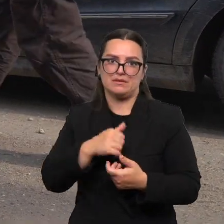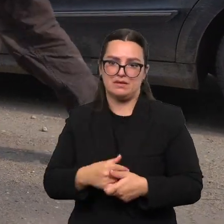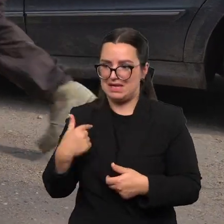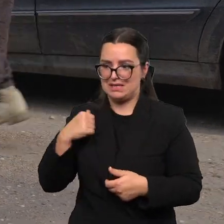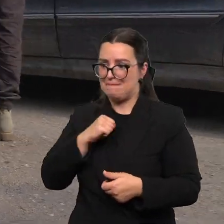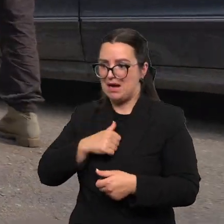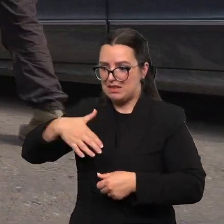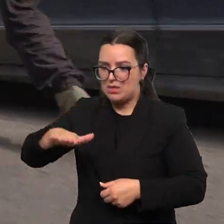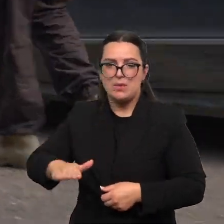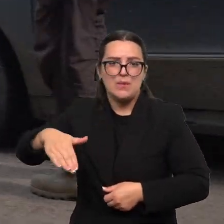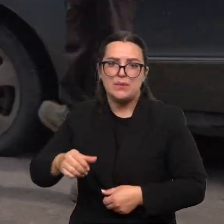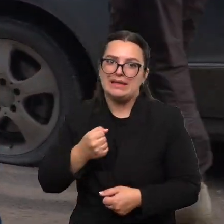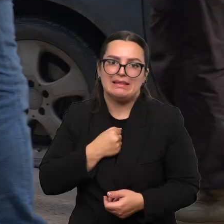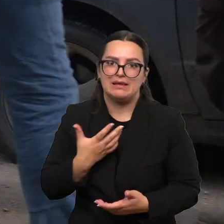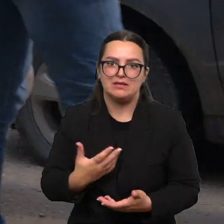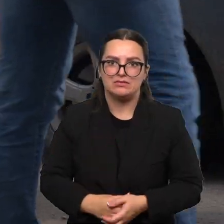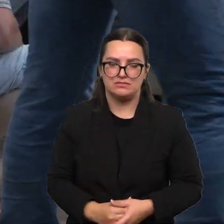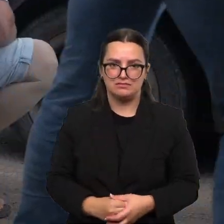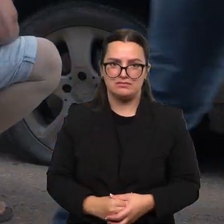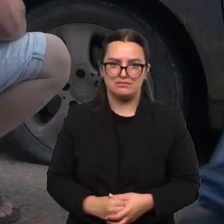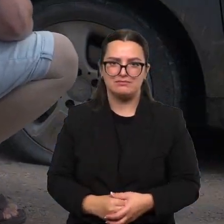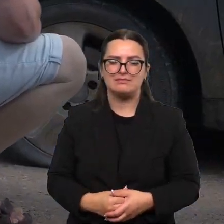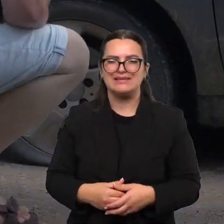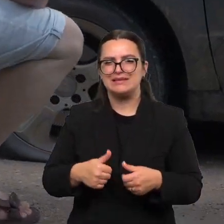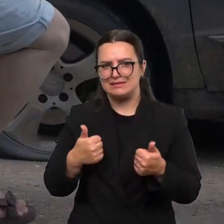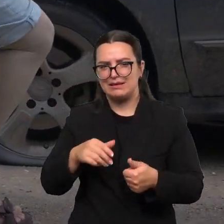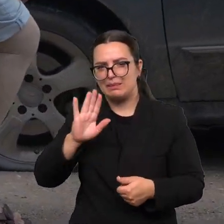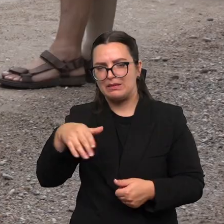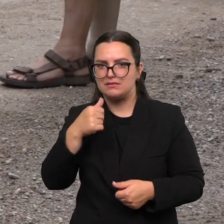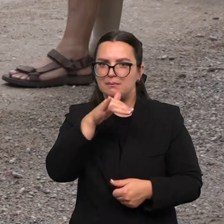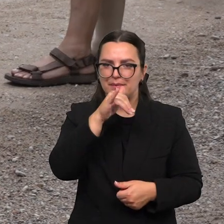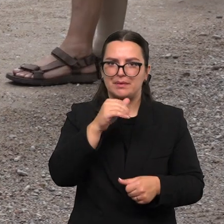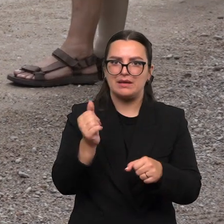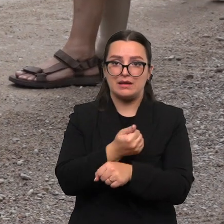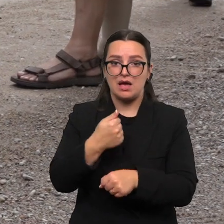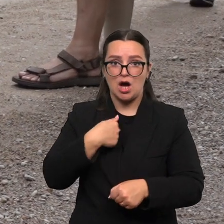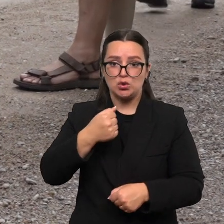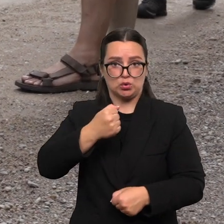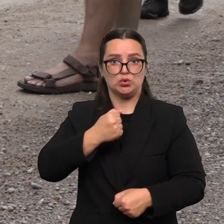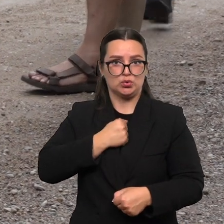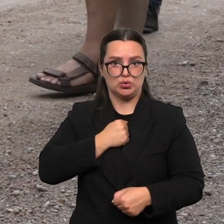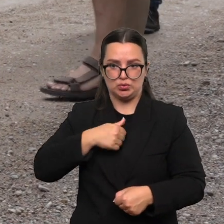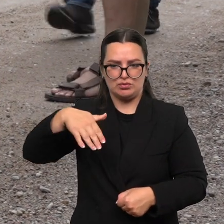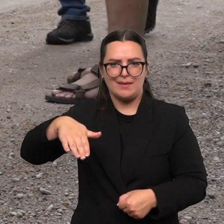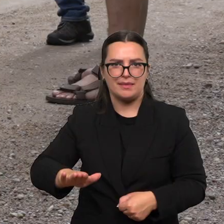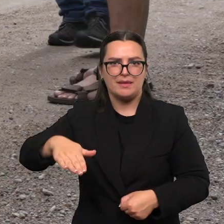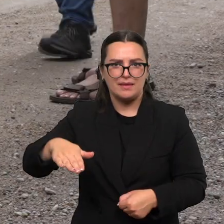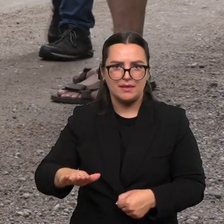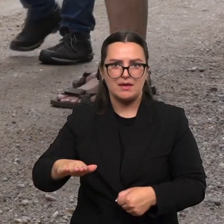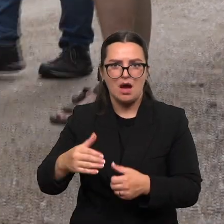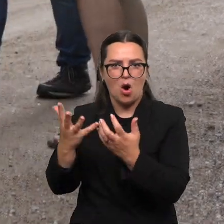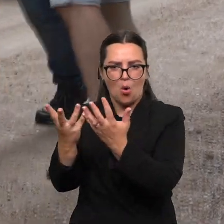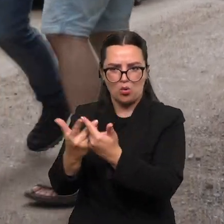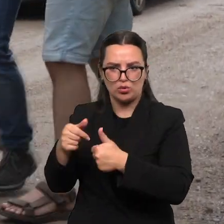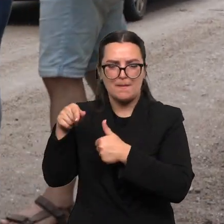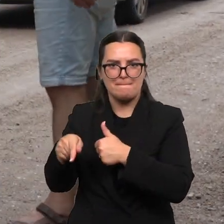Okay. Čia jau. Gerai, pabandom. Aš turiu tą pompą, bet va reikia